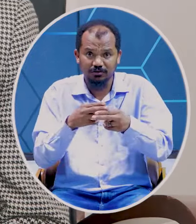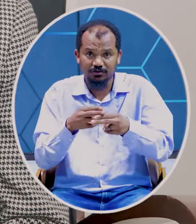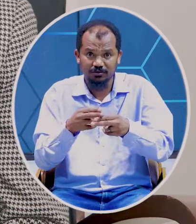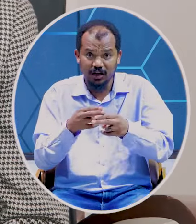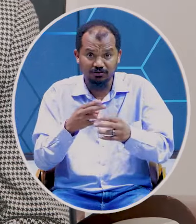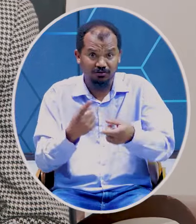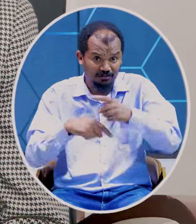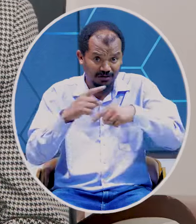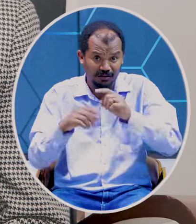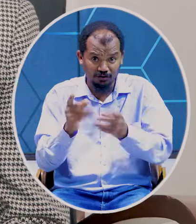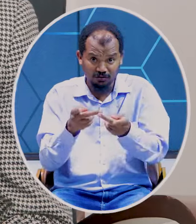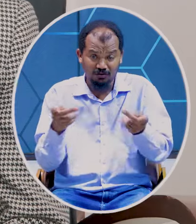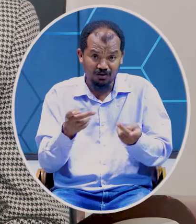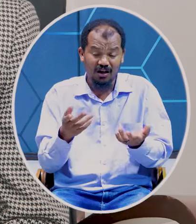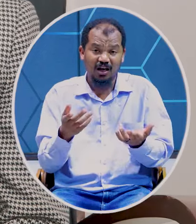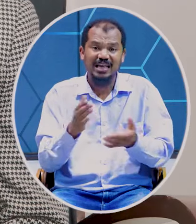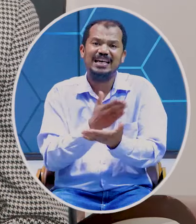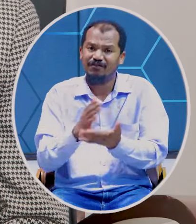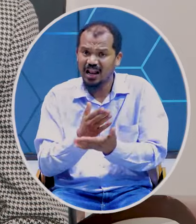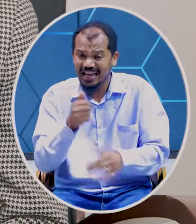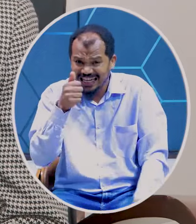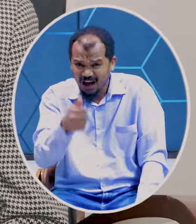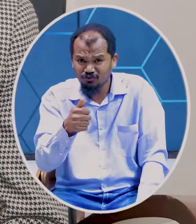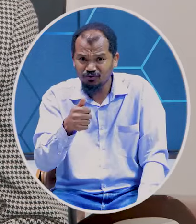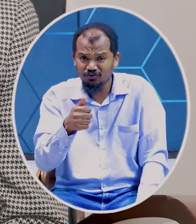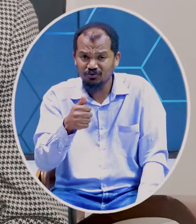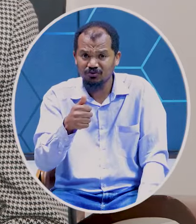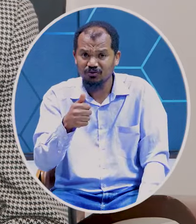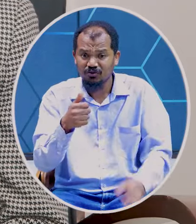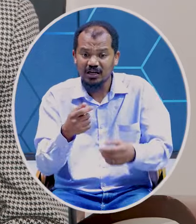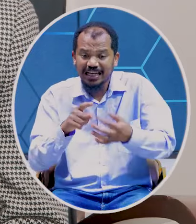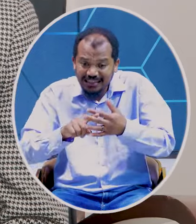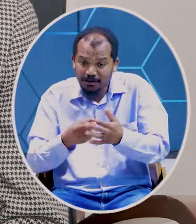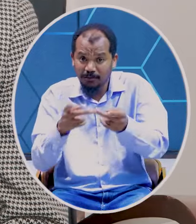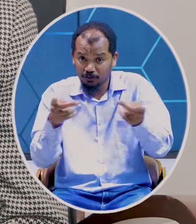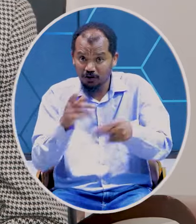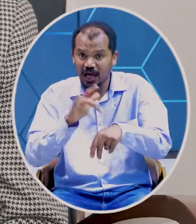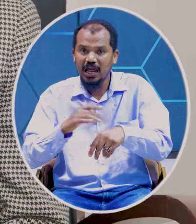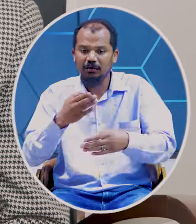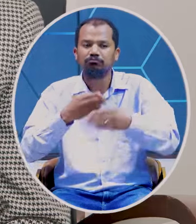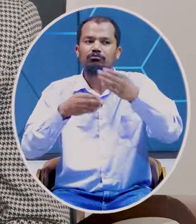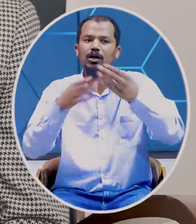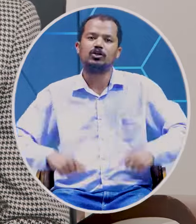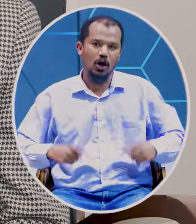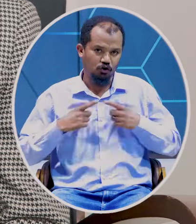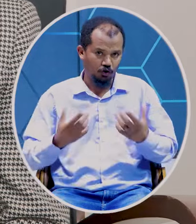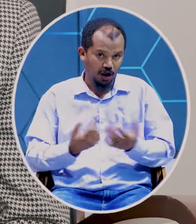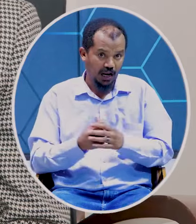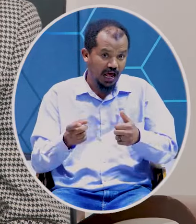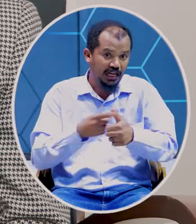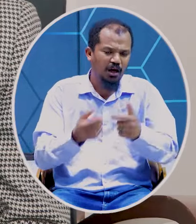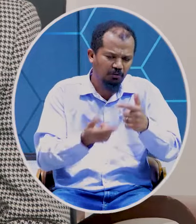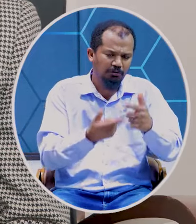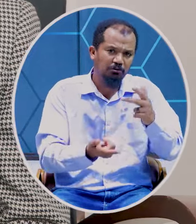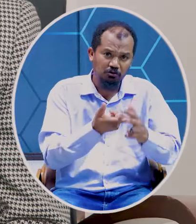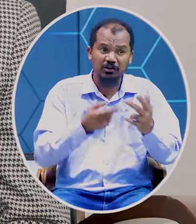ባጭሩ ከሚከሰትበት ቦታ ይከፈላል ራሱ ከተነሳበት ቦታ ላይ ደግሞ ያው ደረጃ ይኖራል ማለት ነው